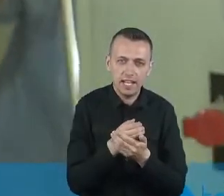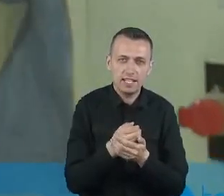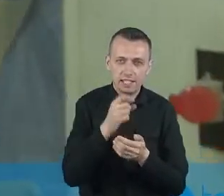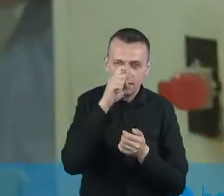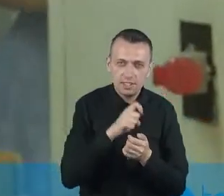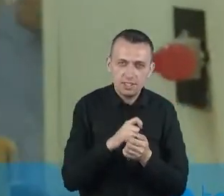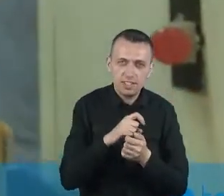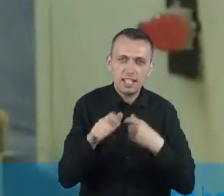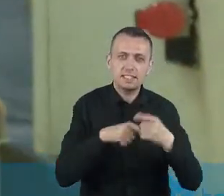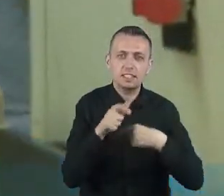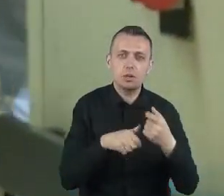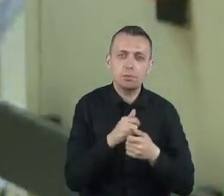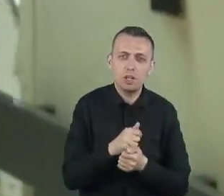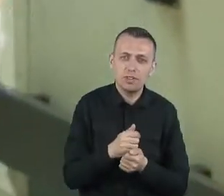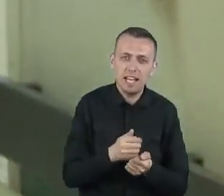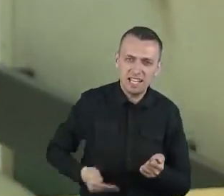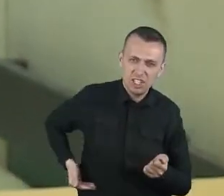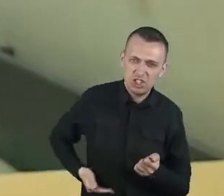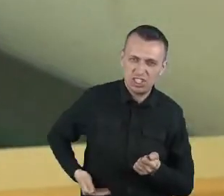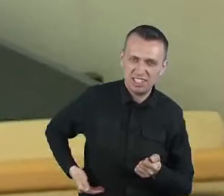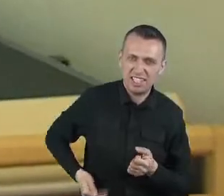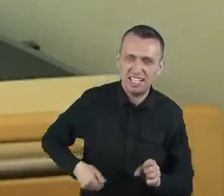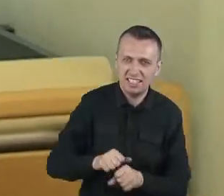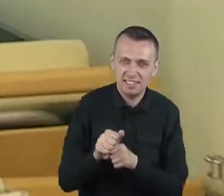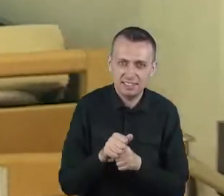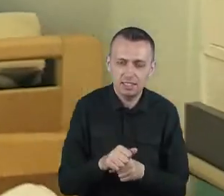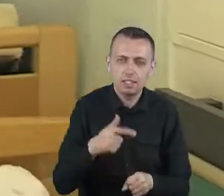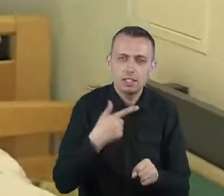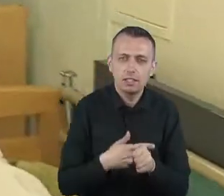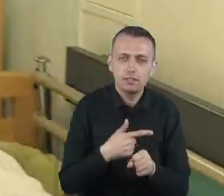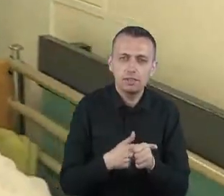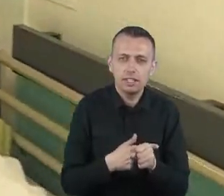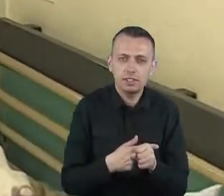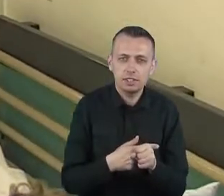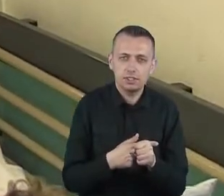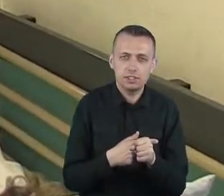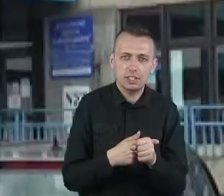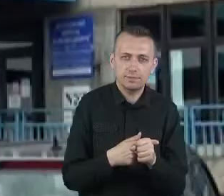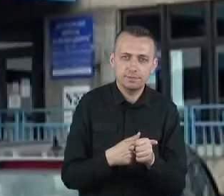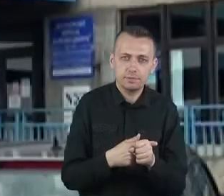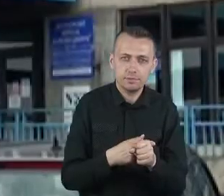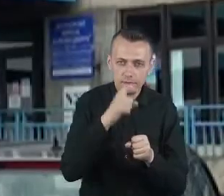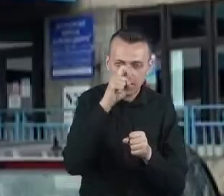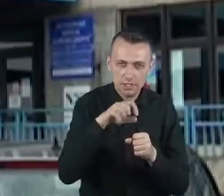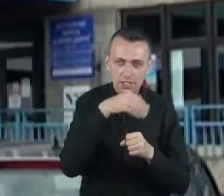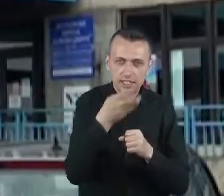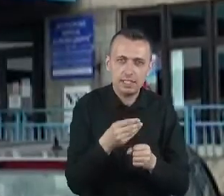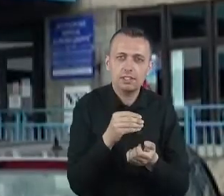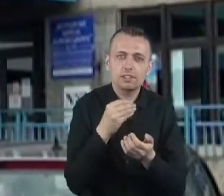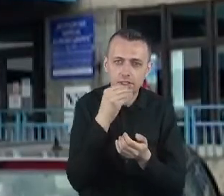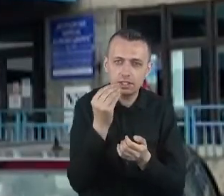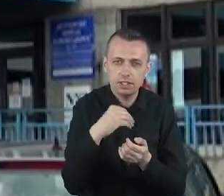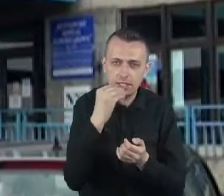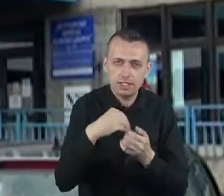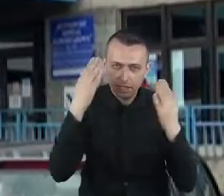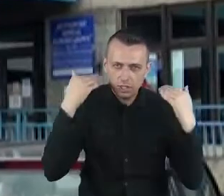posiłkach w szpitalach alarmuje się od lat, nic w tej sprawie się nie zmienia. Wśród 20 placówek figurujących w raporcie znalazł się Kutnowski Szpital